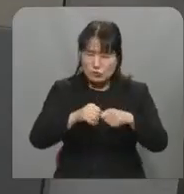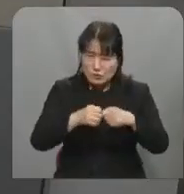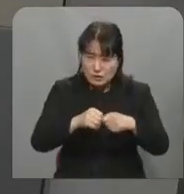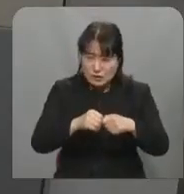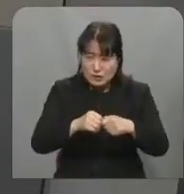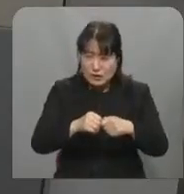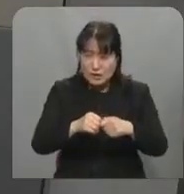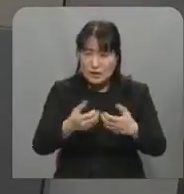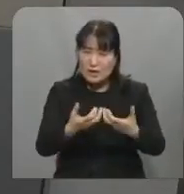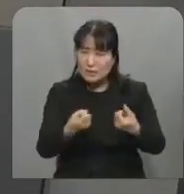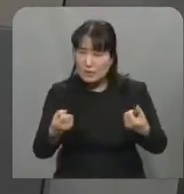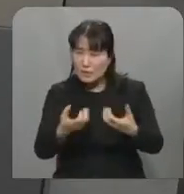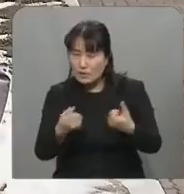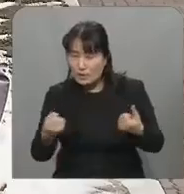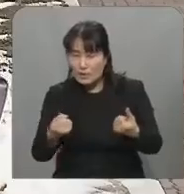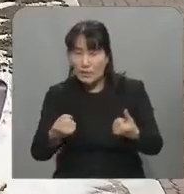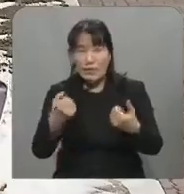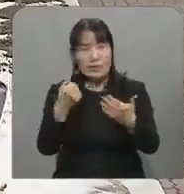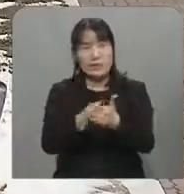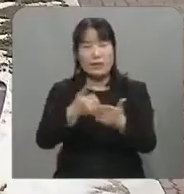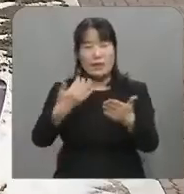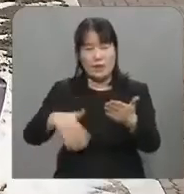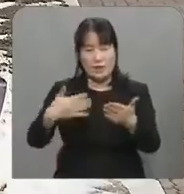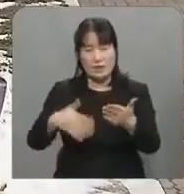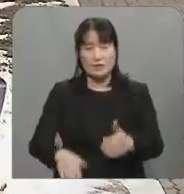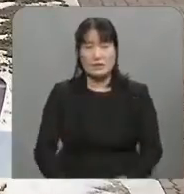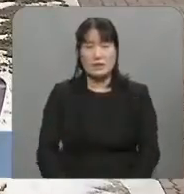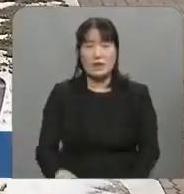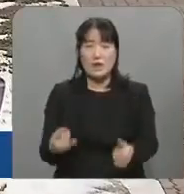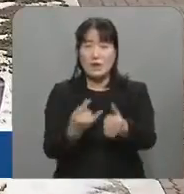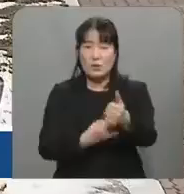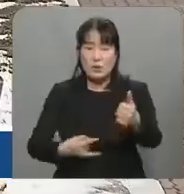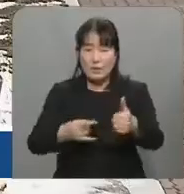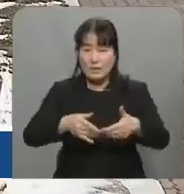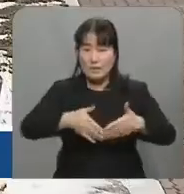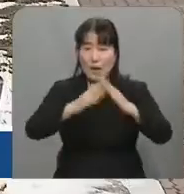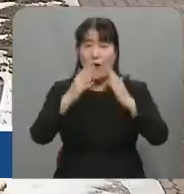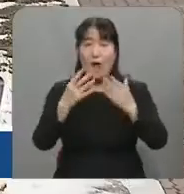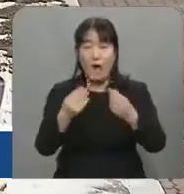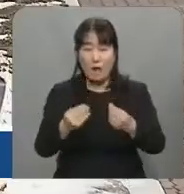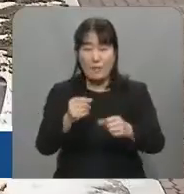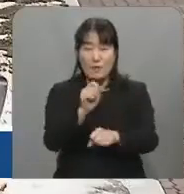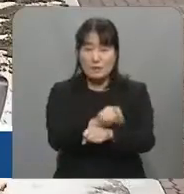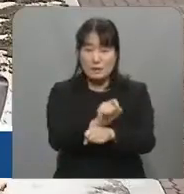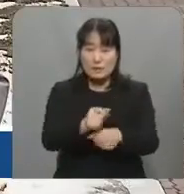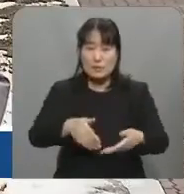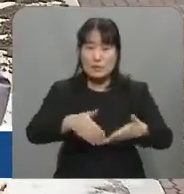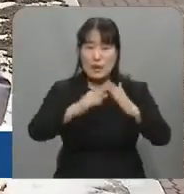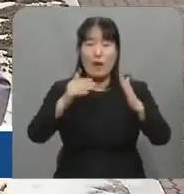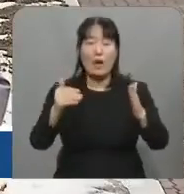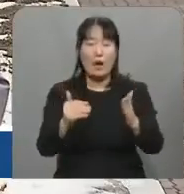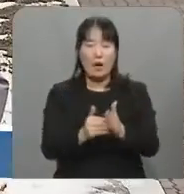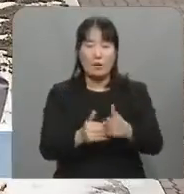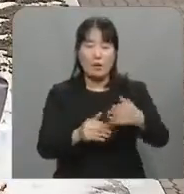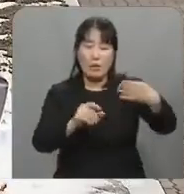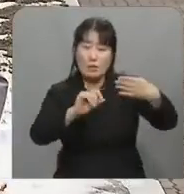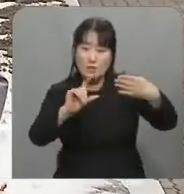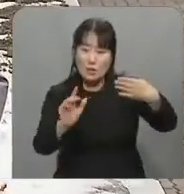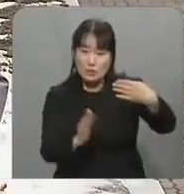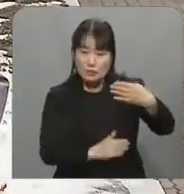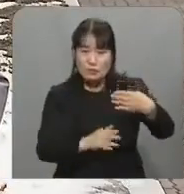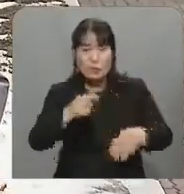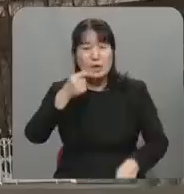배정 비율은 나오지 않았습니다. 자치경찰위원회는 위원 구성이 완료되는 대로 사무국을 설치하고 4월부터 시범